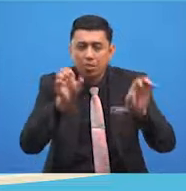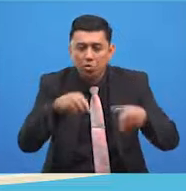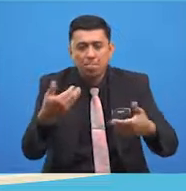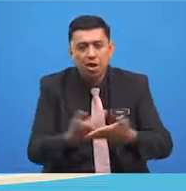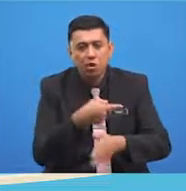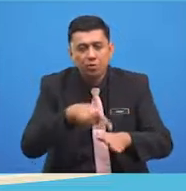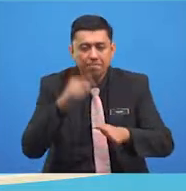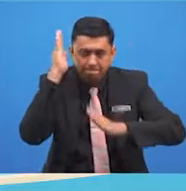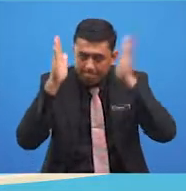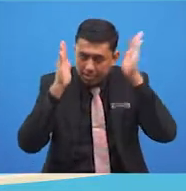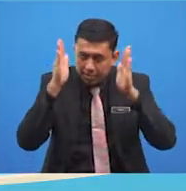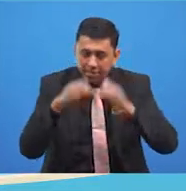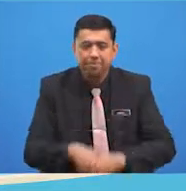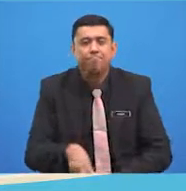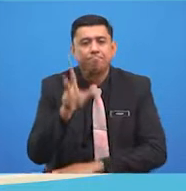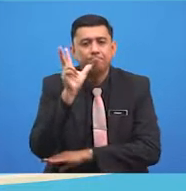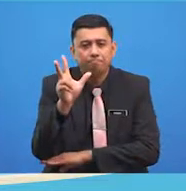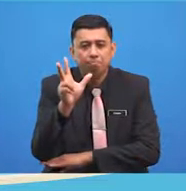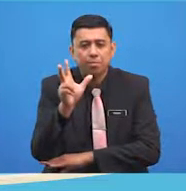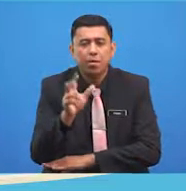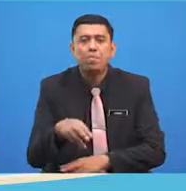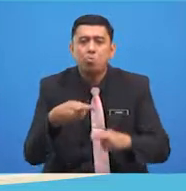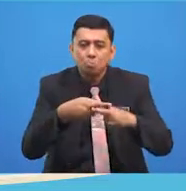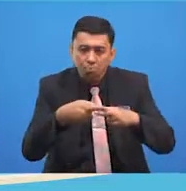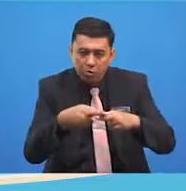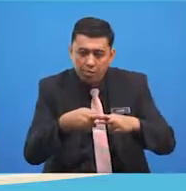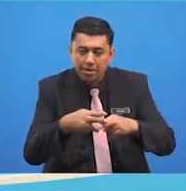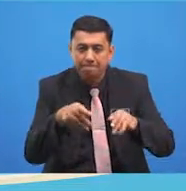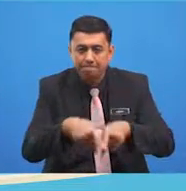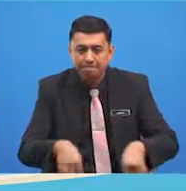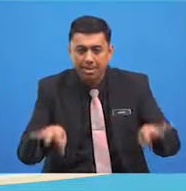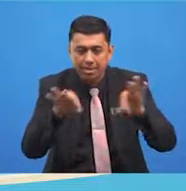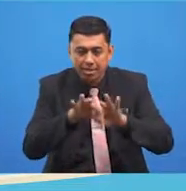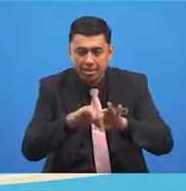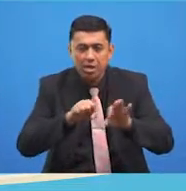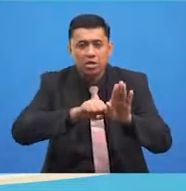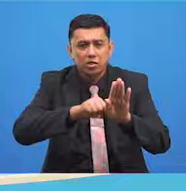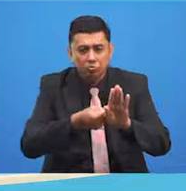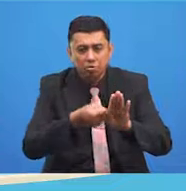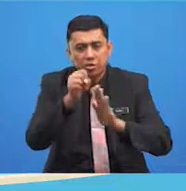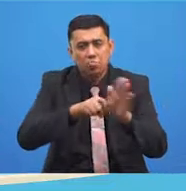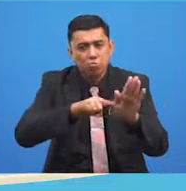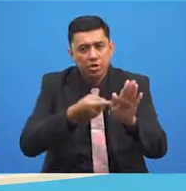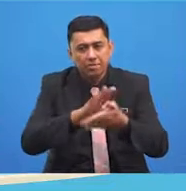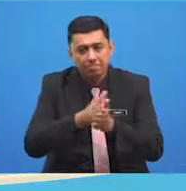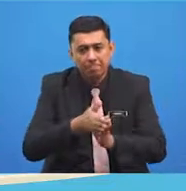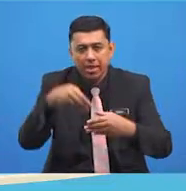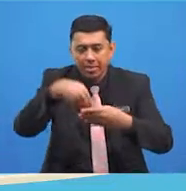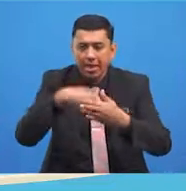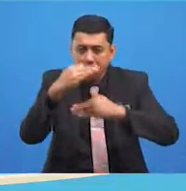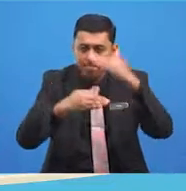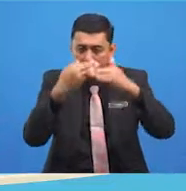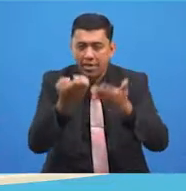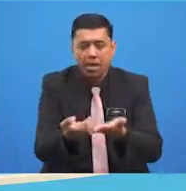Malaysia. Ketiga, murid-murid dapat merumuskan kepentingan sumber semula jadi dalam